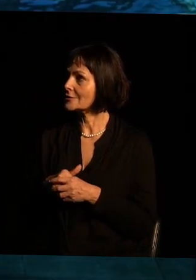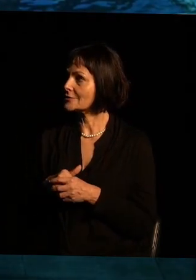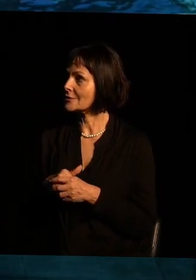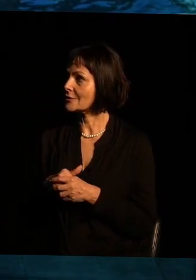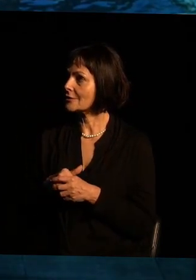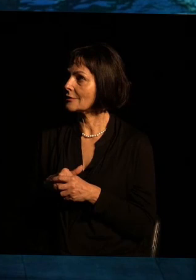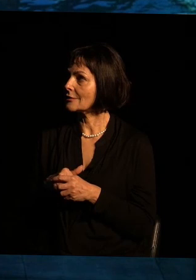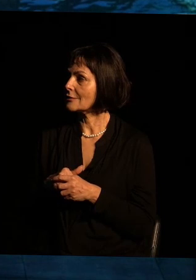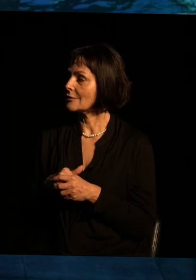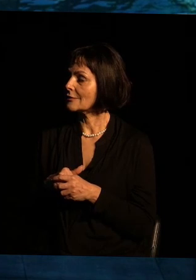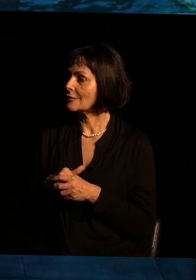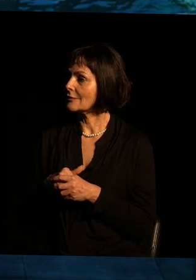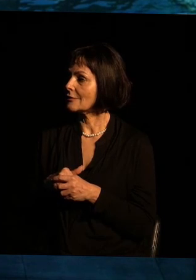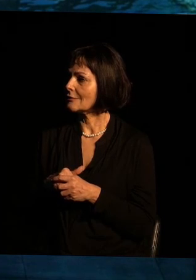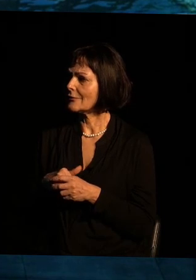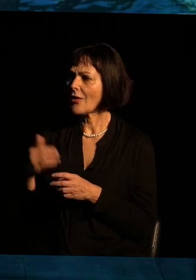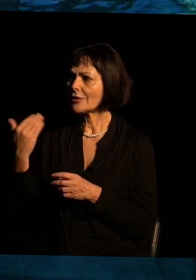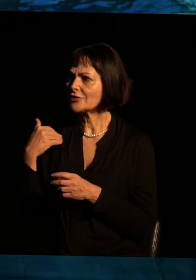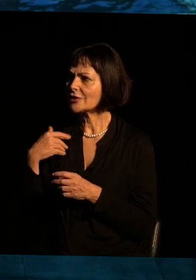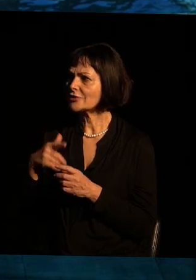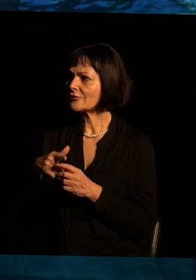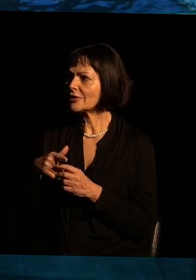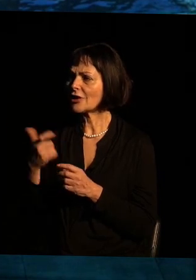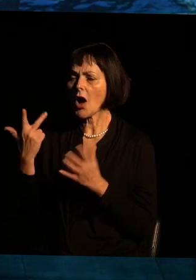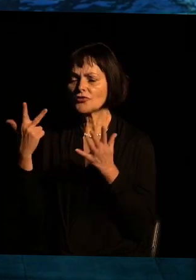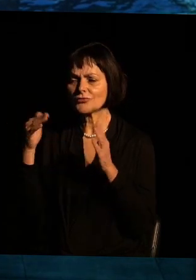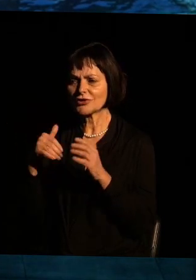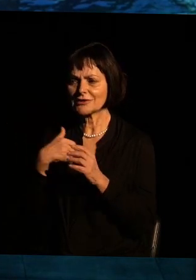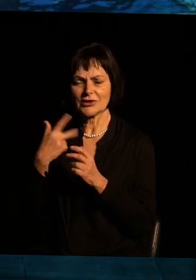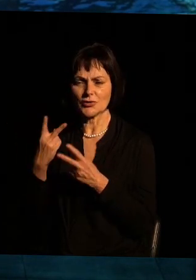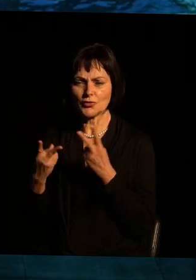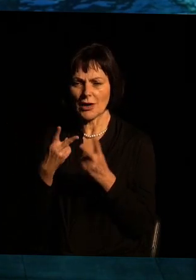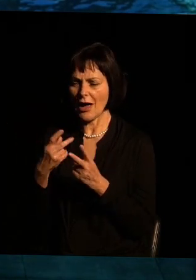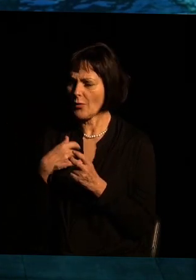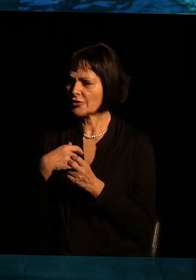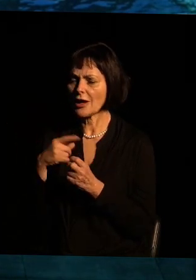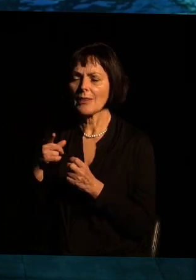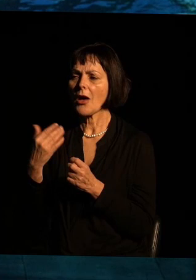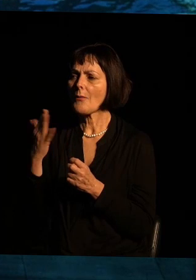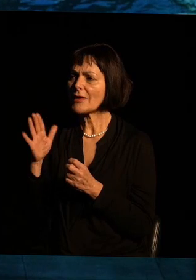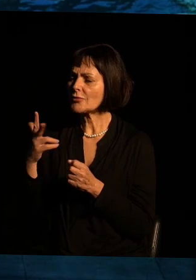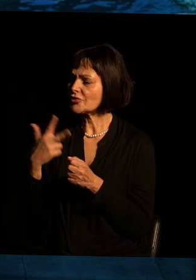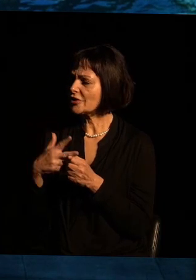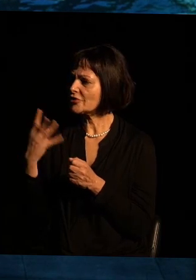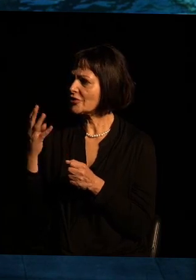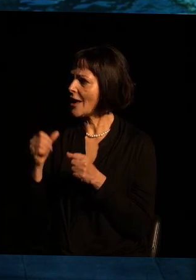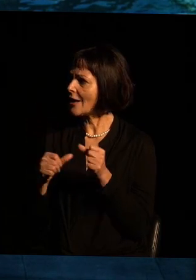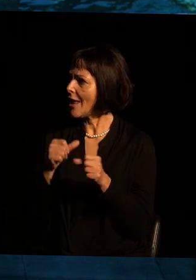weźcie, znaczy weźcie jak weźcie, bo ty tak naprawdę gdzieś tam tych 8-tysięczników wcale nie szukałeś na siłę, to było, miałeś wtedy 34